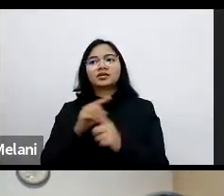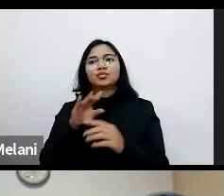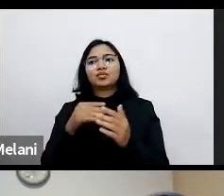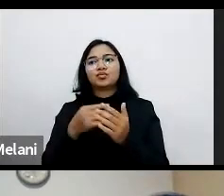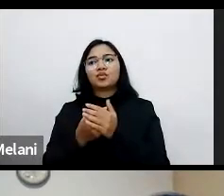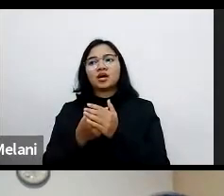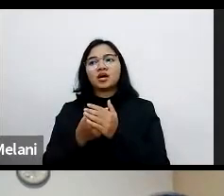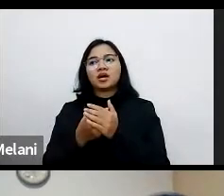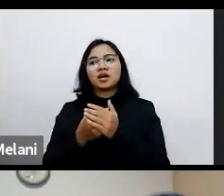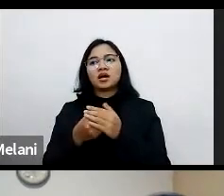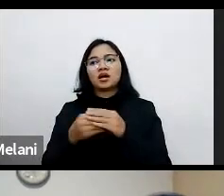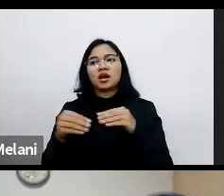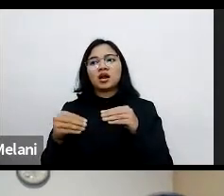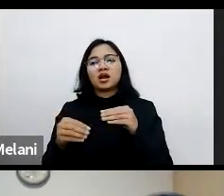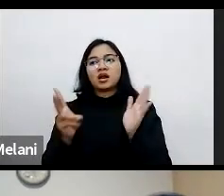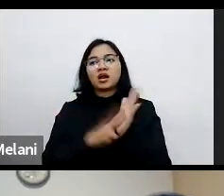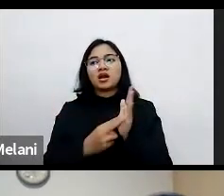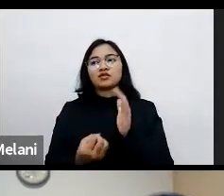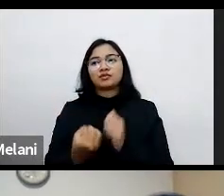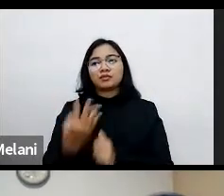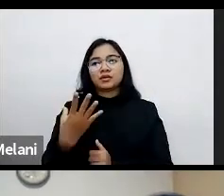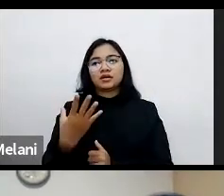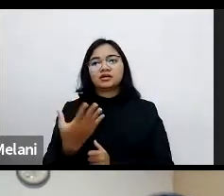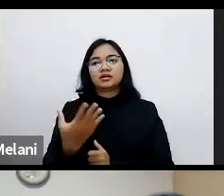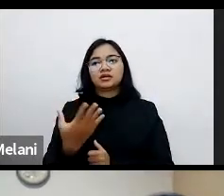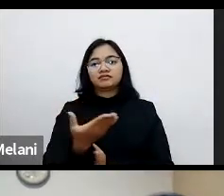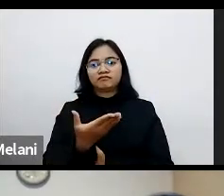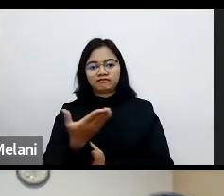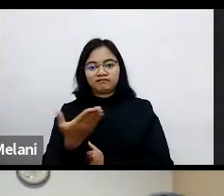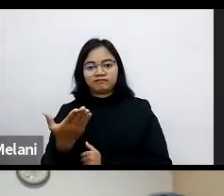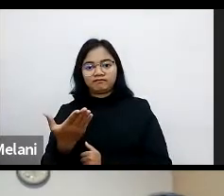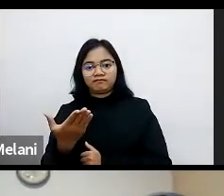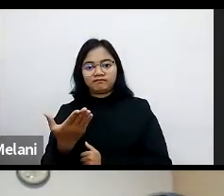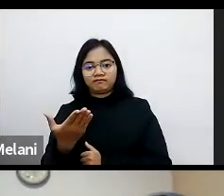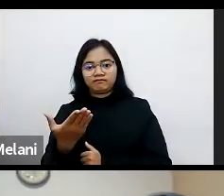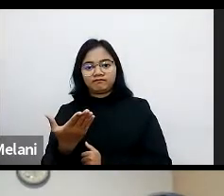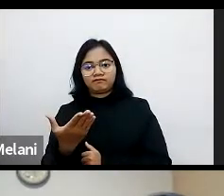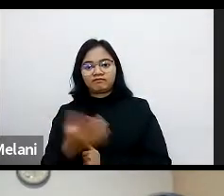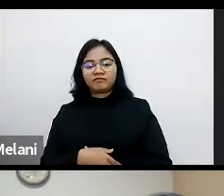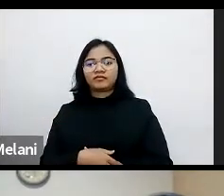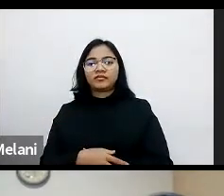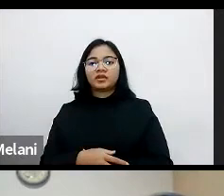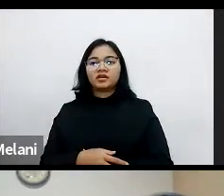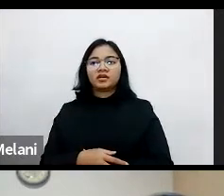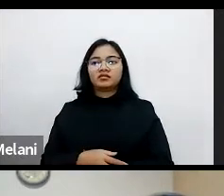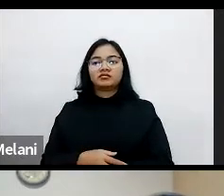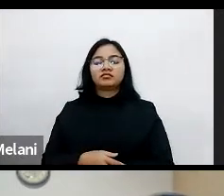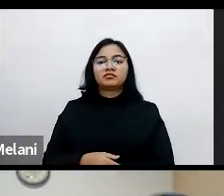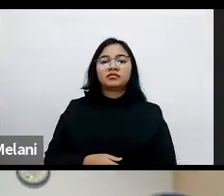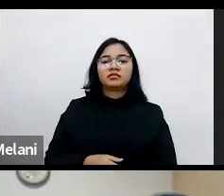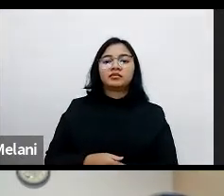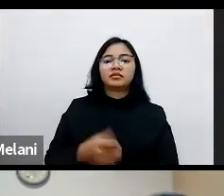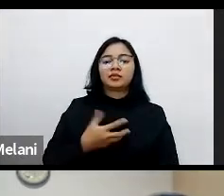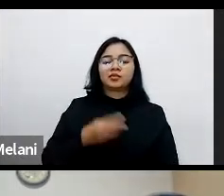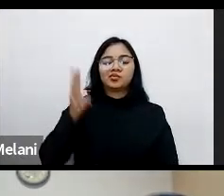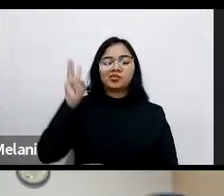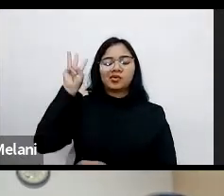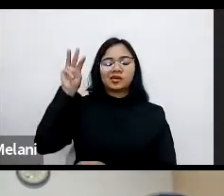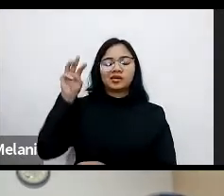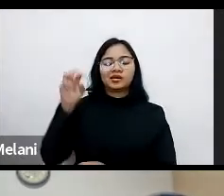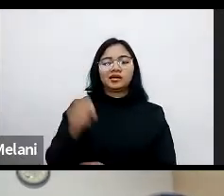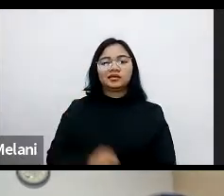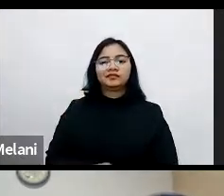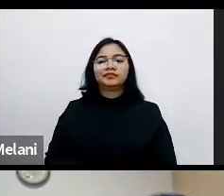hadir. Kalau ingin stay silahkan, karena Kak Ibet akan mewakil dewan juri untuk mengumumkan pemenang dan juga